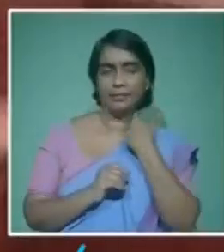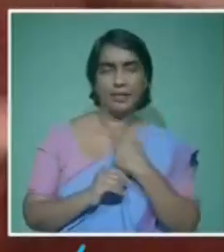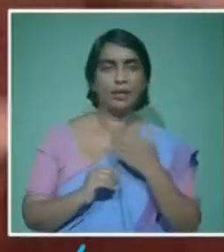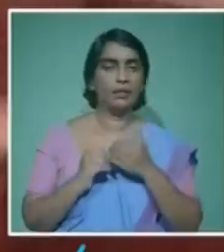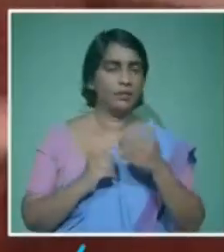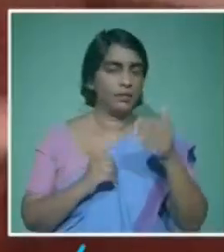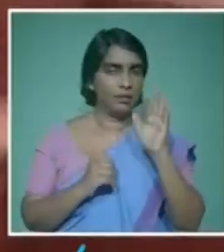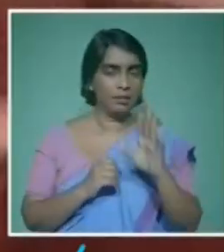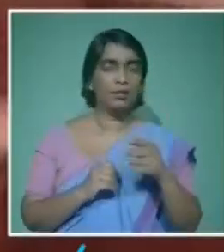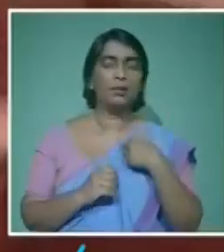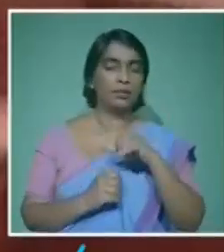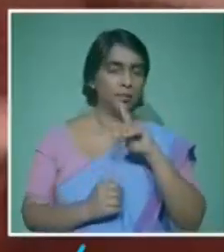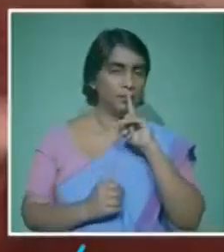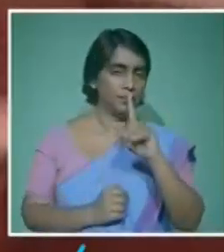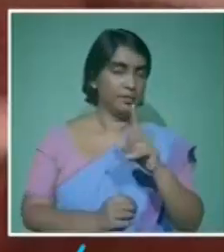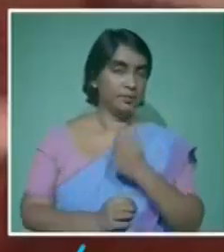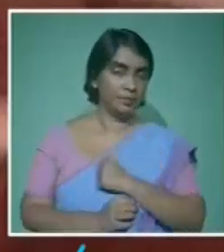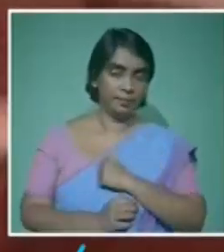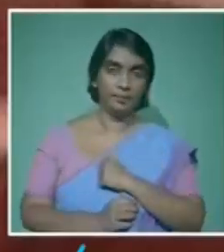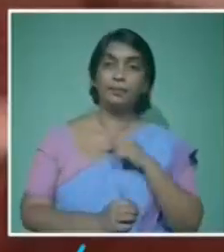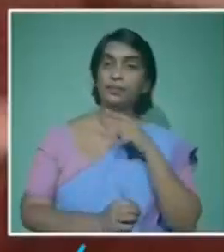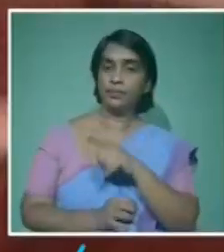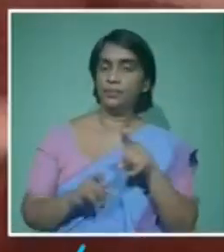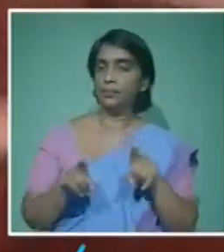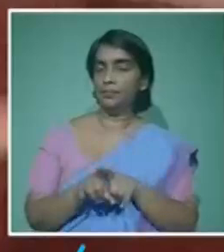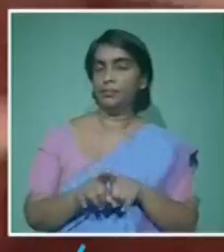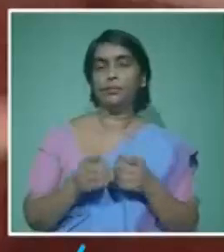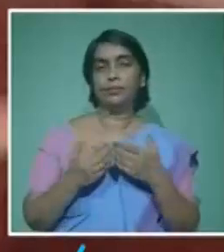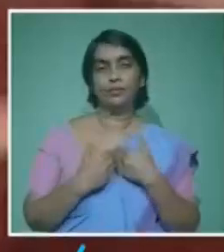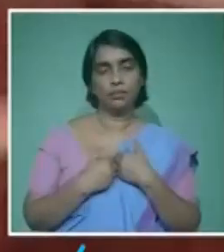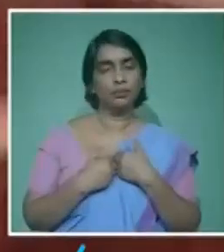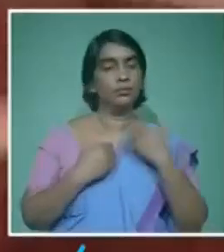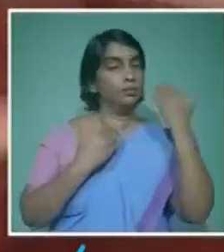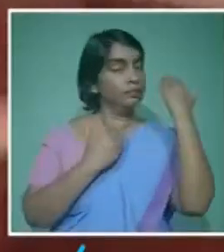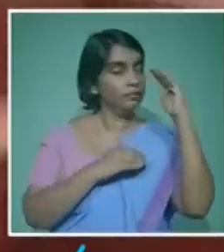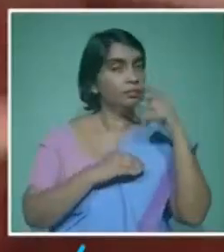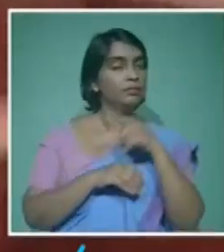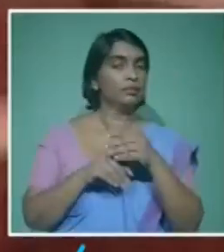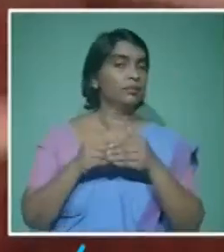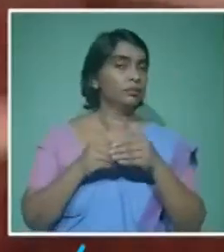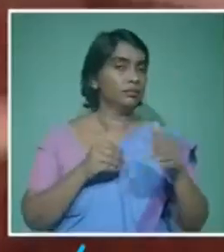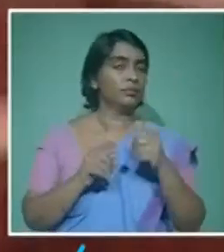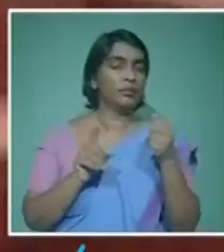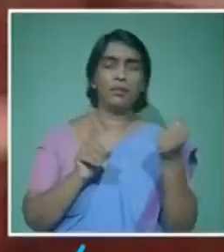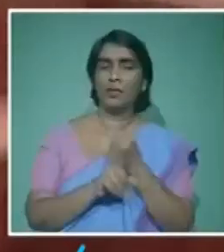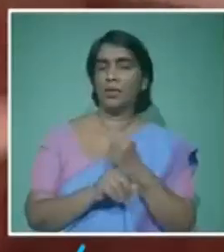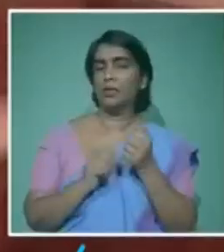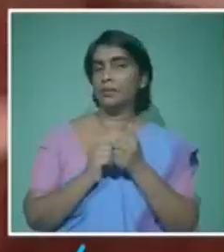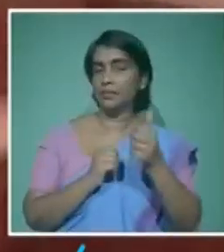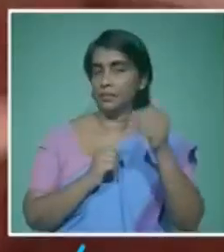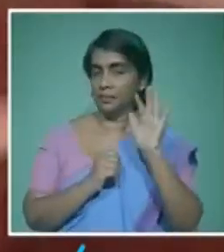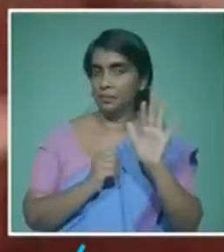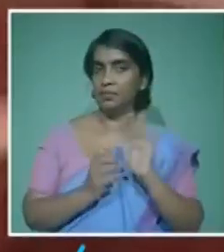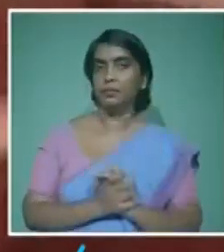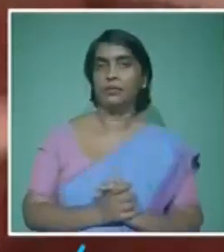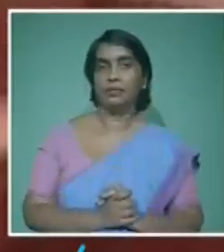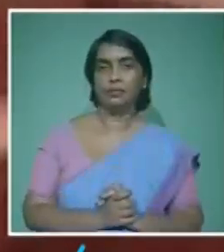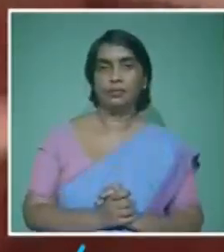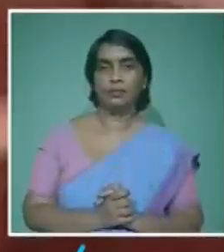ஏற்றுமதியானது மிகுந்த பாதிப்பினை எதிர்நோக்கி இருக்கின்றது. இதன் மறுபக்கமானது இன்று தேசிய